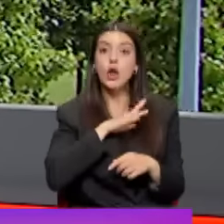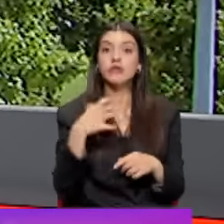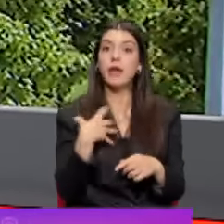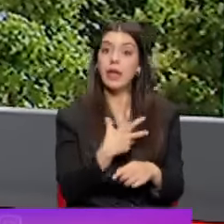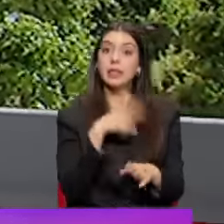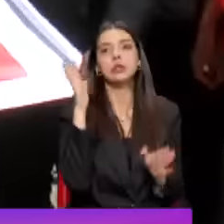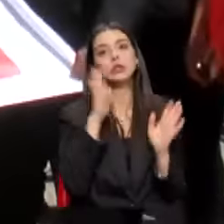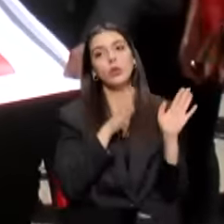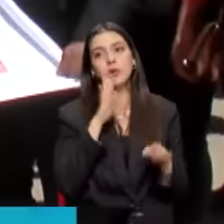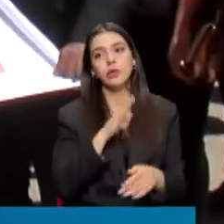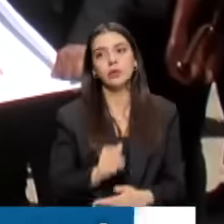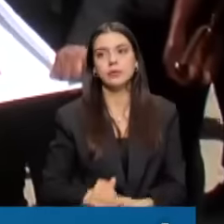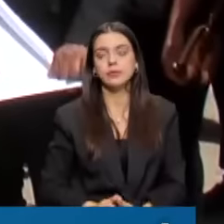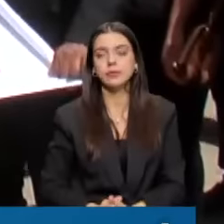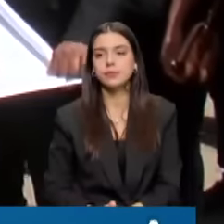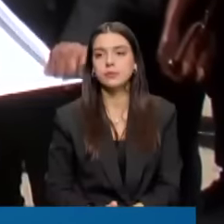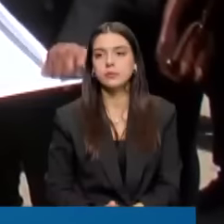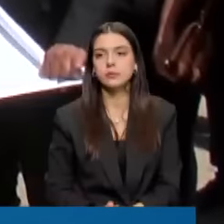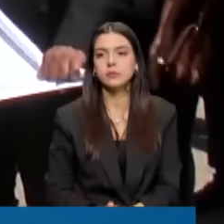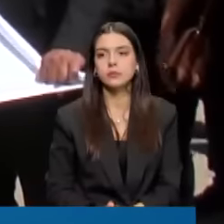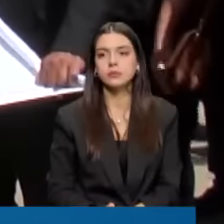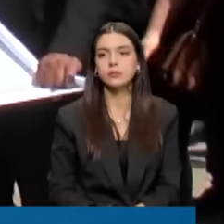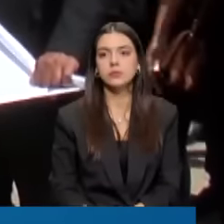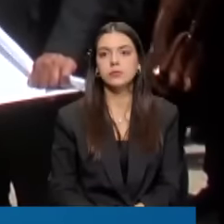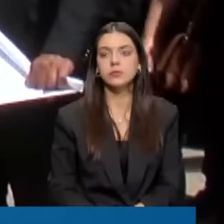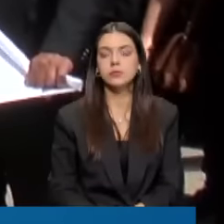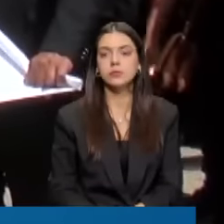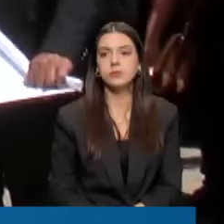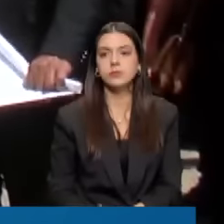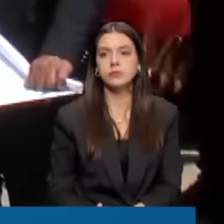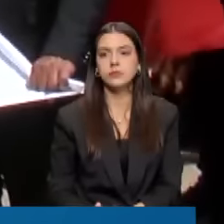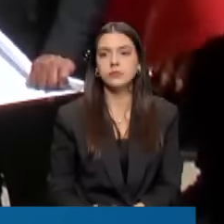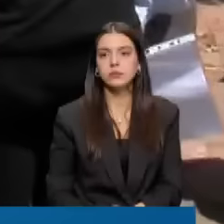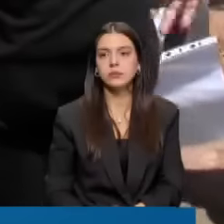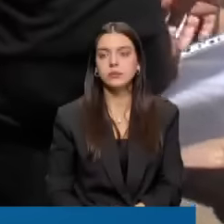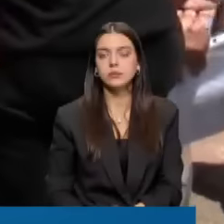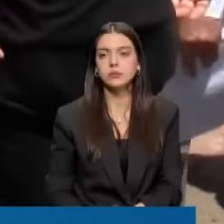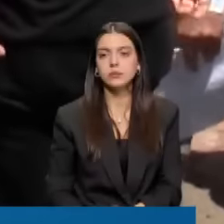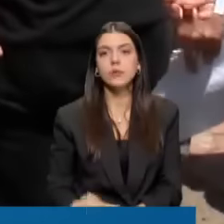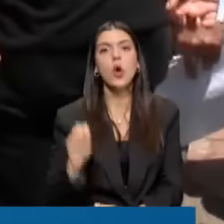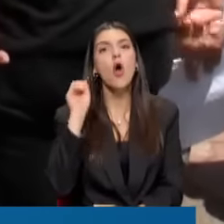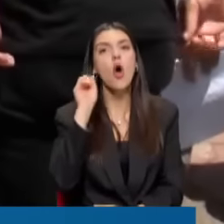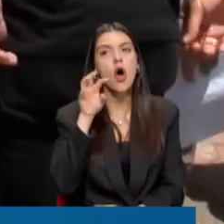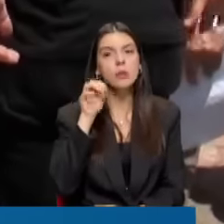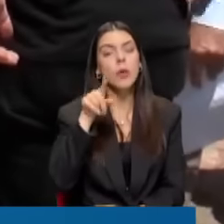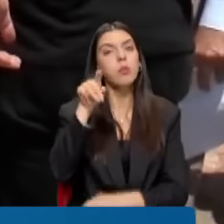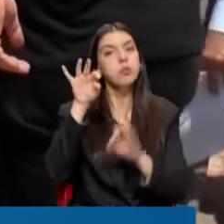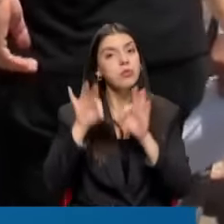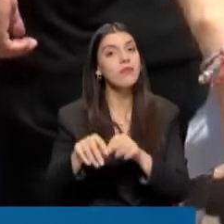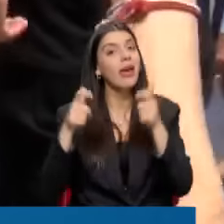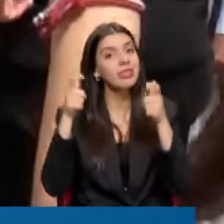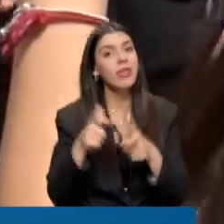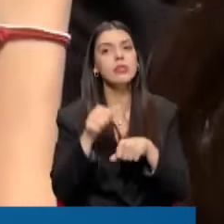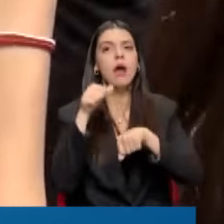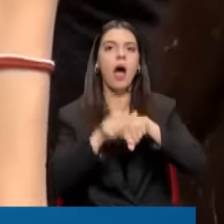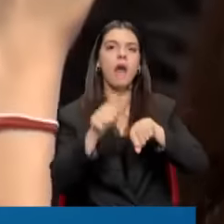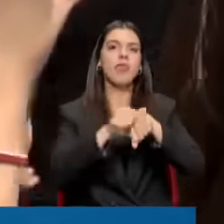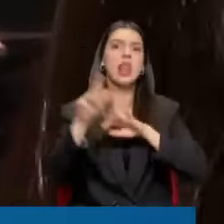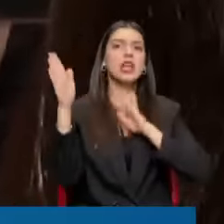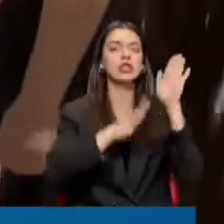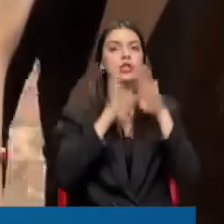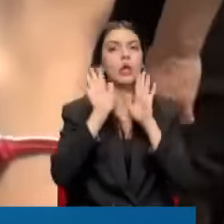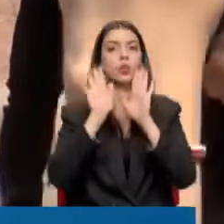edildi öğretmenine uzanan kırılsın öğretmenler Bu kez Antalya'dan şiddete